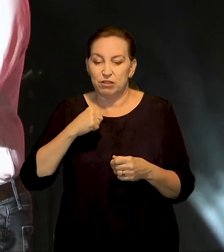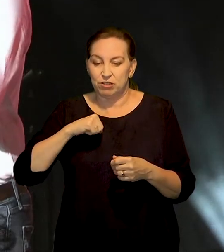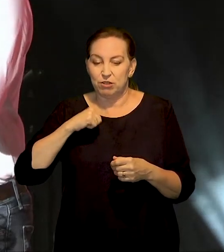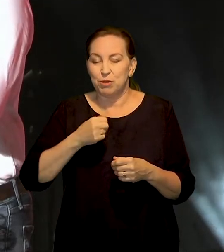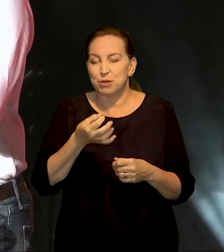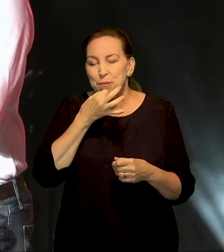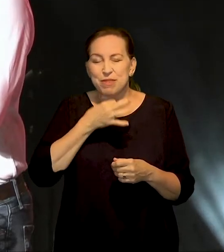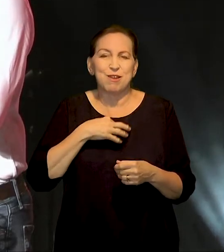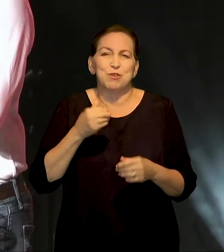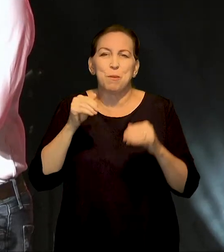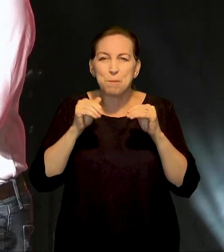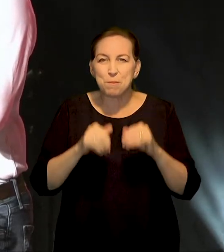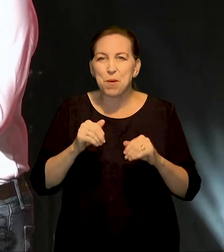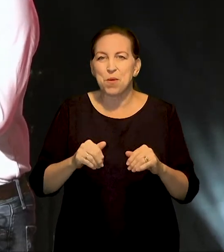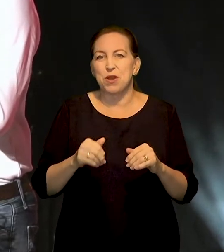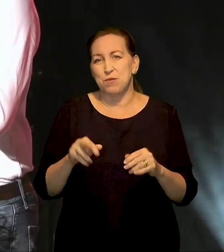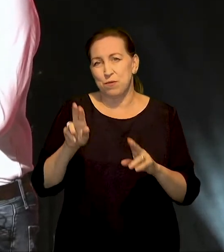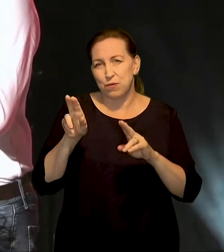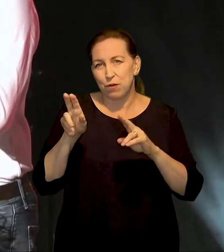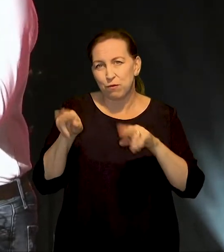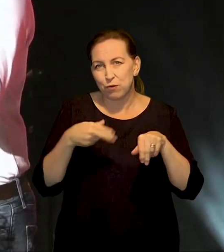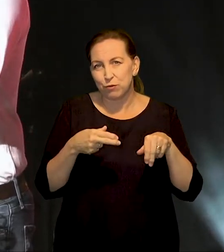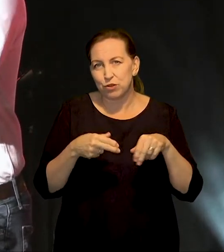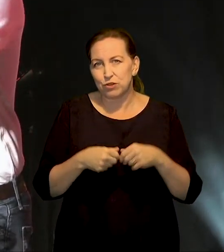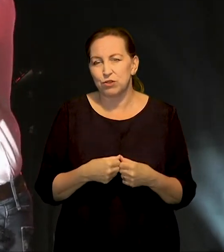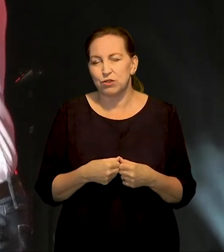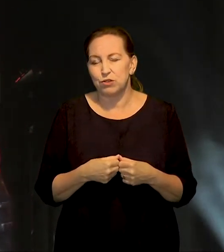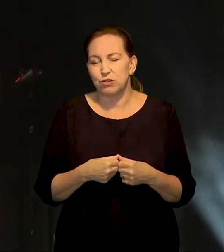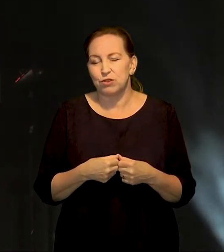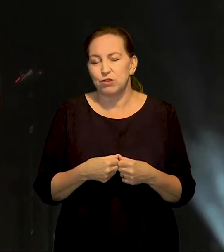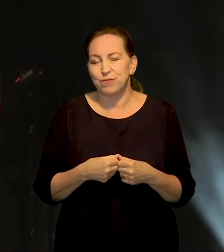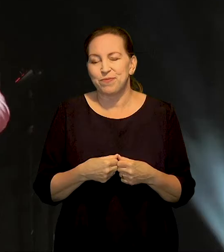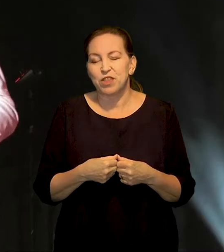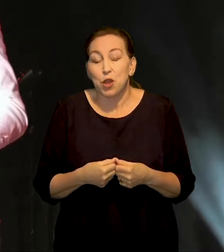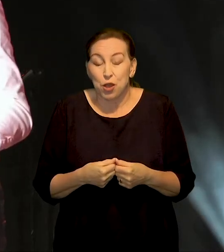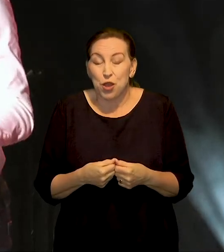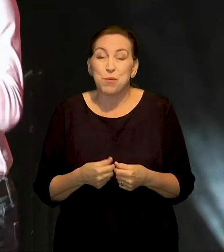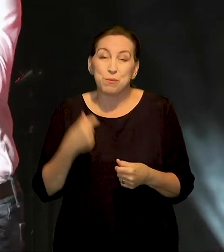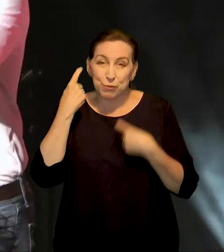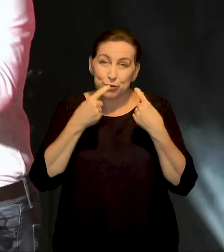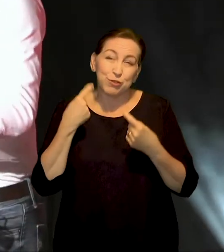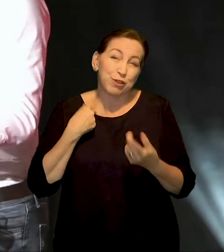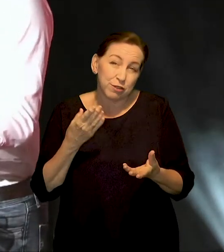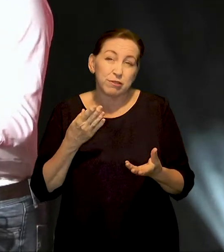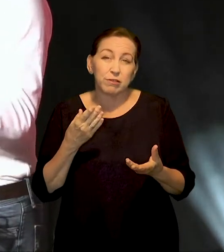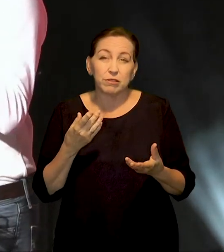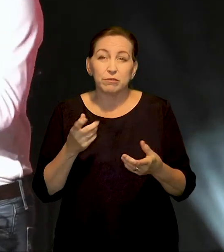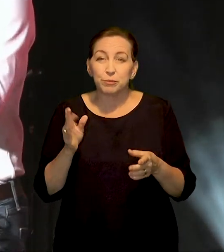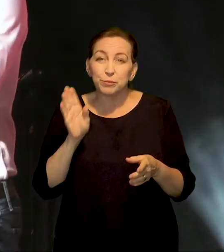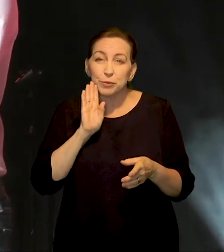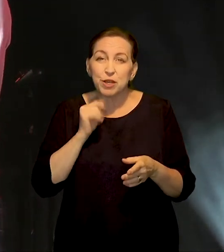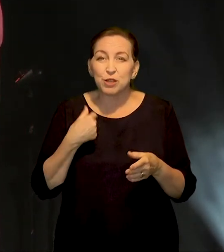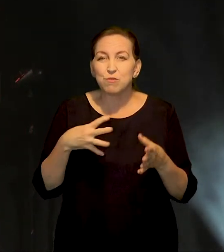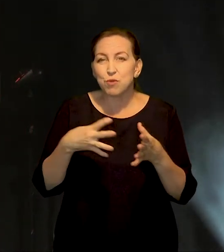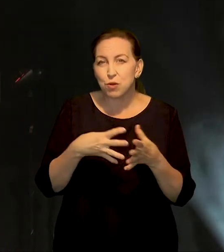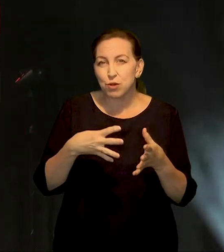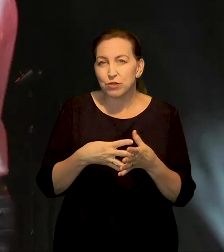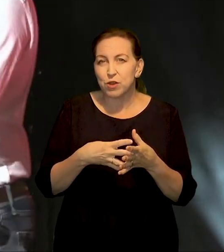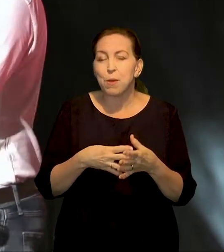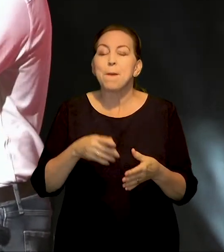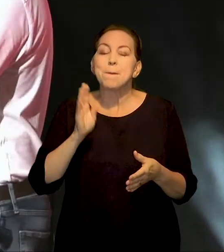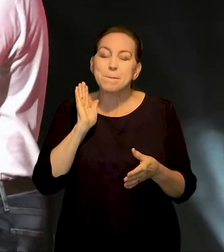małżeństwie mogą wedrzeć się rutyny, mogą pojawić się po prostu